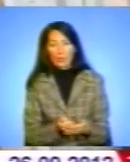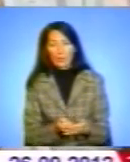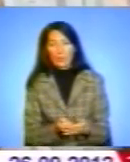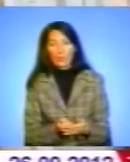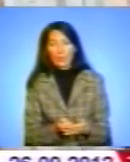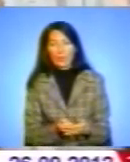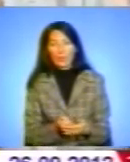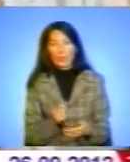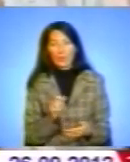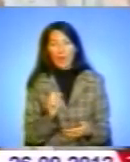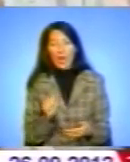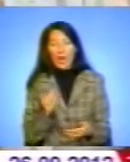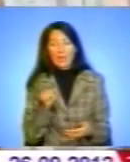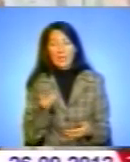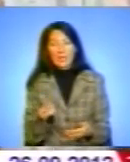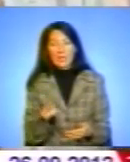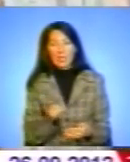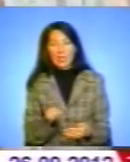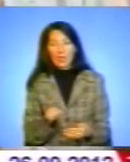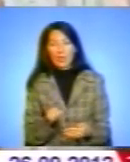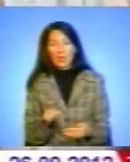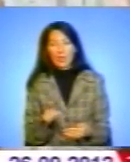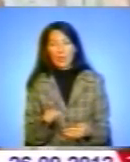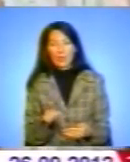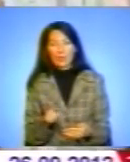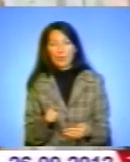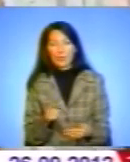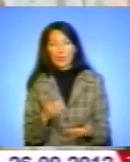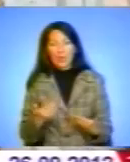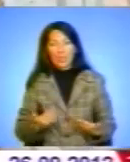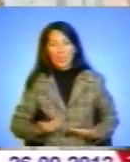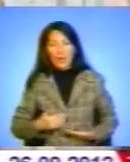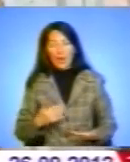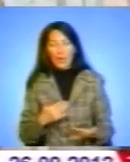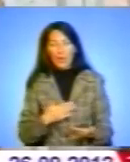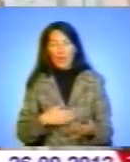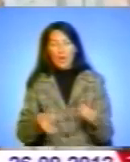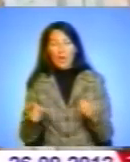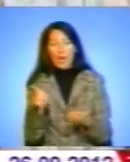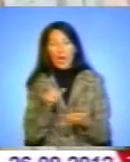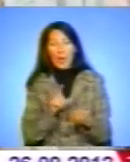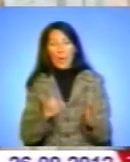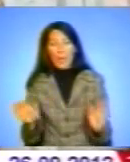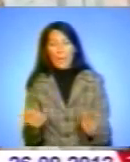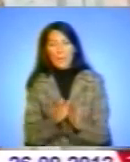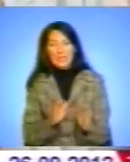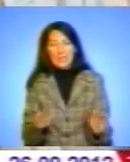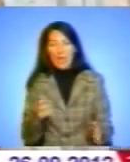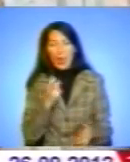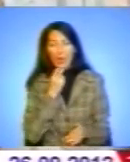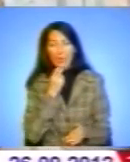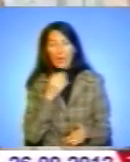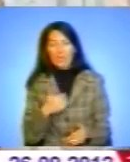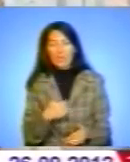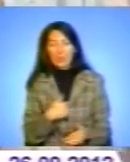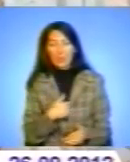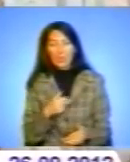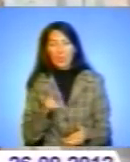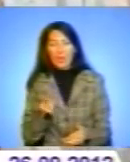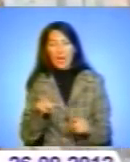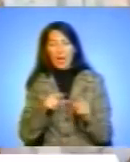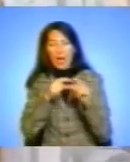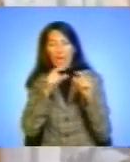до тієї, що знак, і живе в моїх піснях, усміхається мені, як